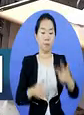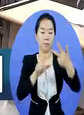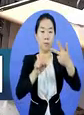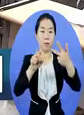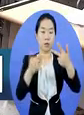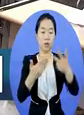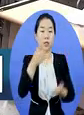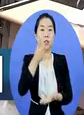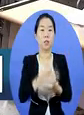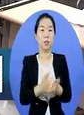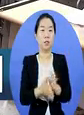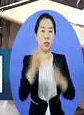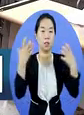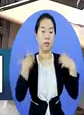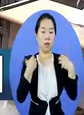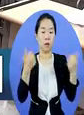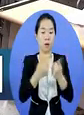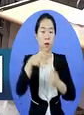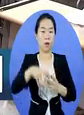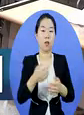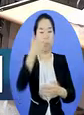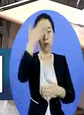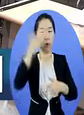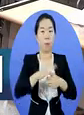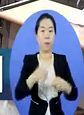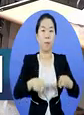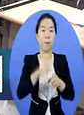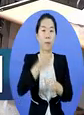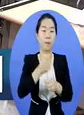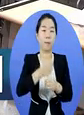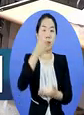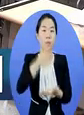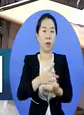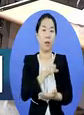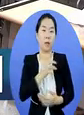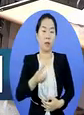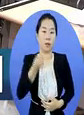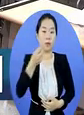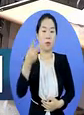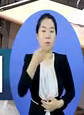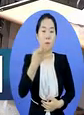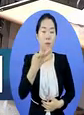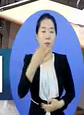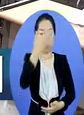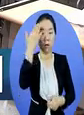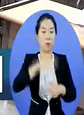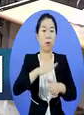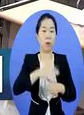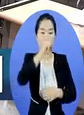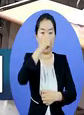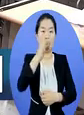지난 29일 시청 대회의실에서 청소년 우리가 함께 만들어가는 천안이라는 주제로 2014년 청소년